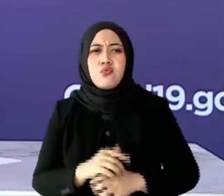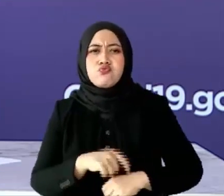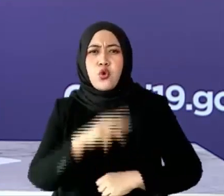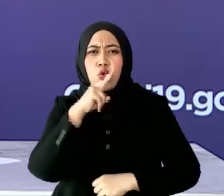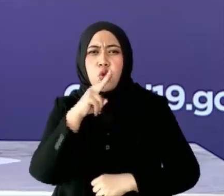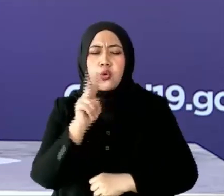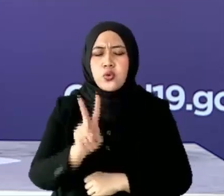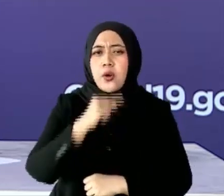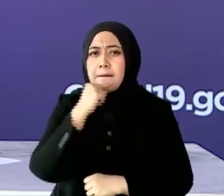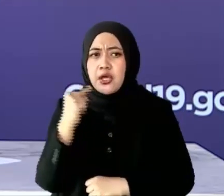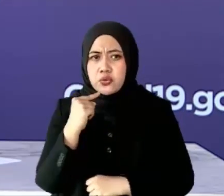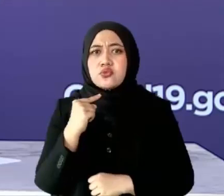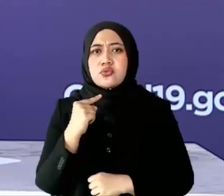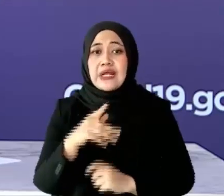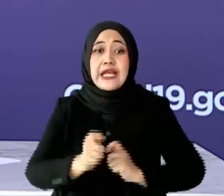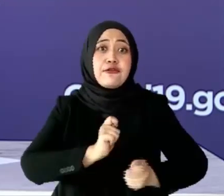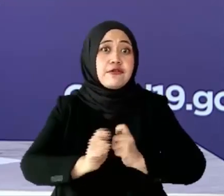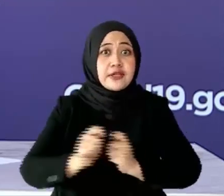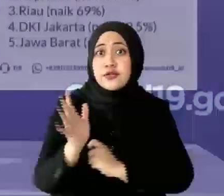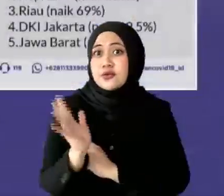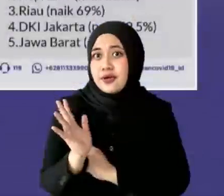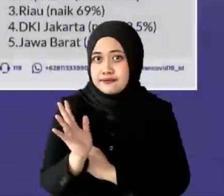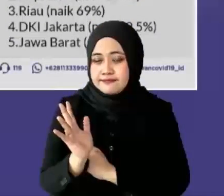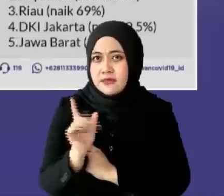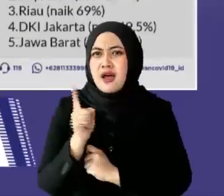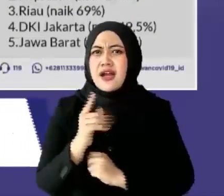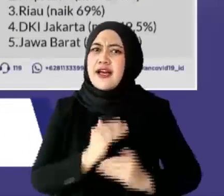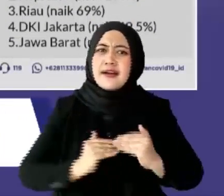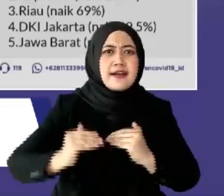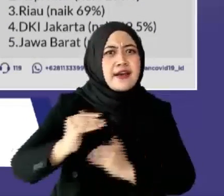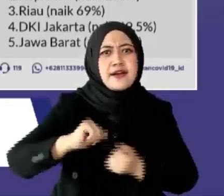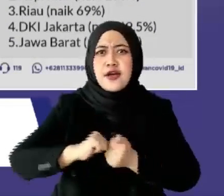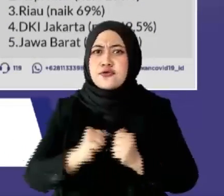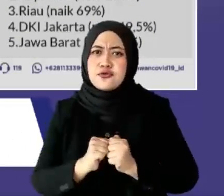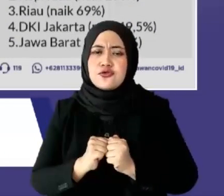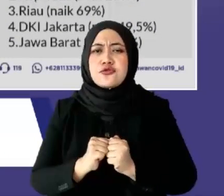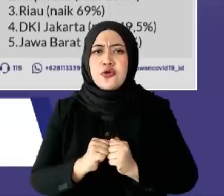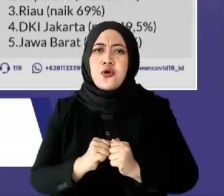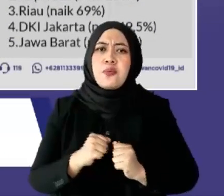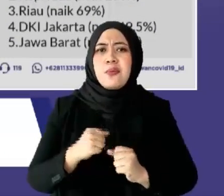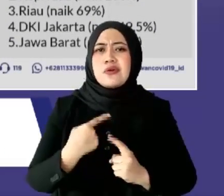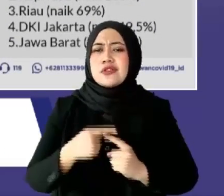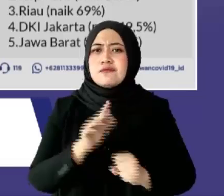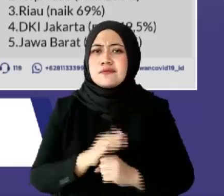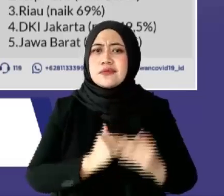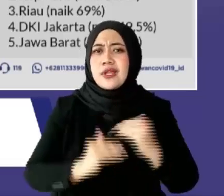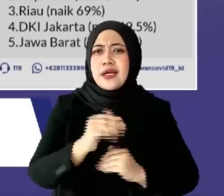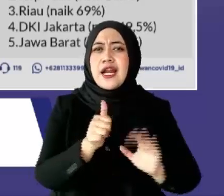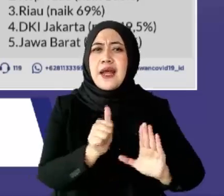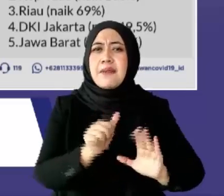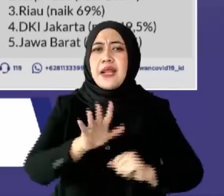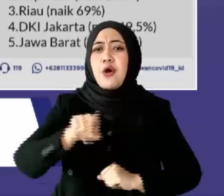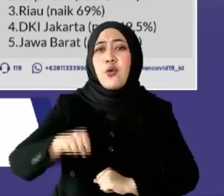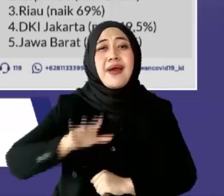2 minggu pasca periode Idul Fitri, terjadi kenaikan kasus positif mingguan sebesar 65,55%